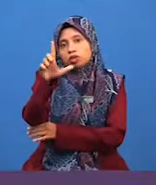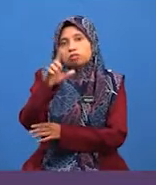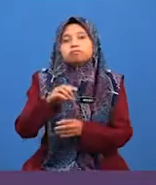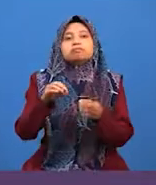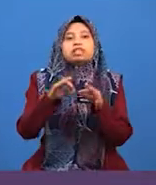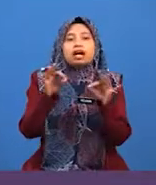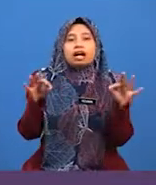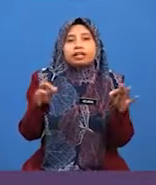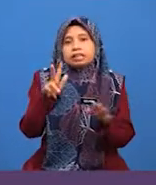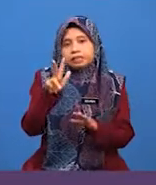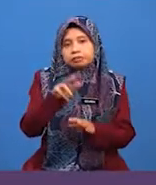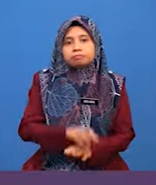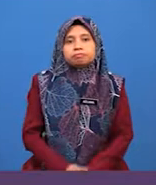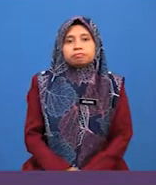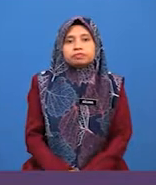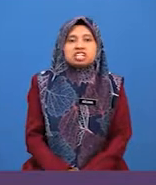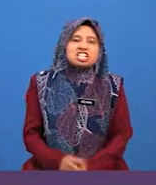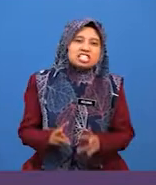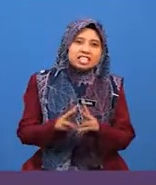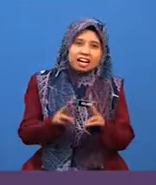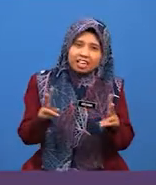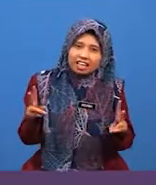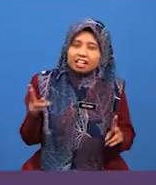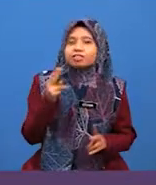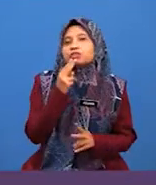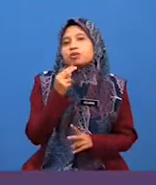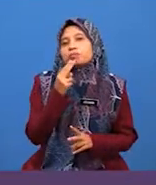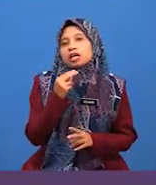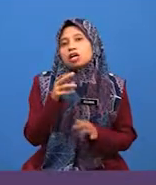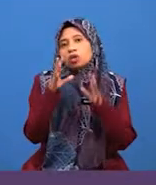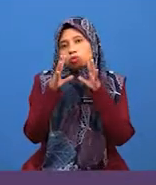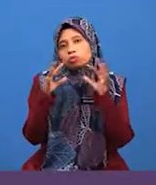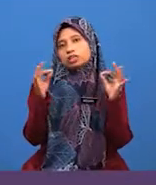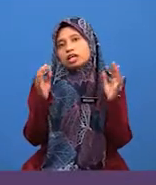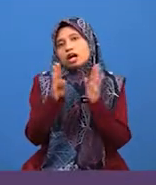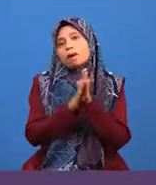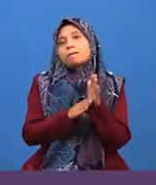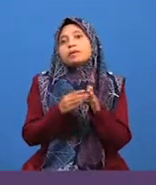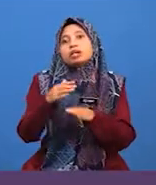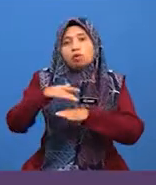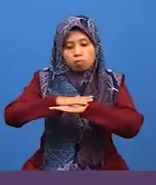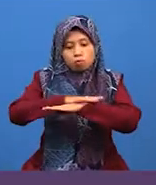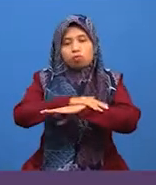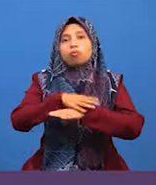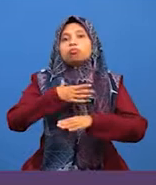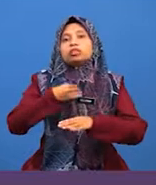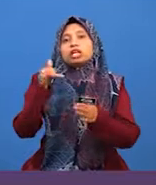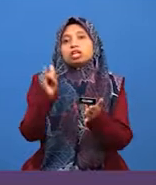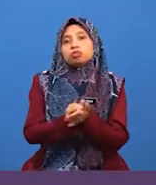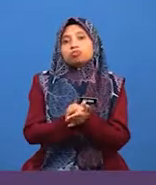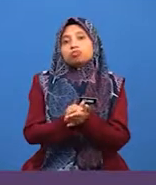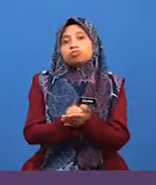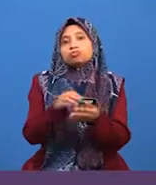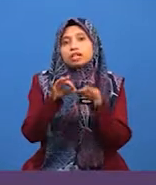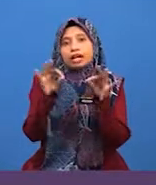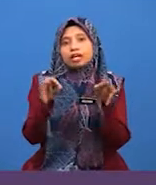Ayat ketiga. Sangat comel, kucing berbulu putih itu. Ayat